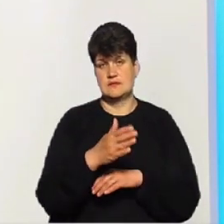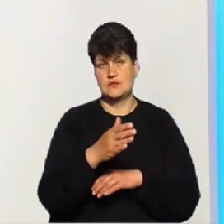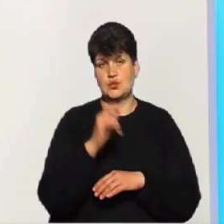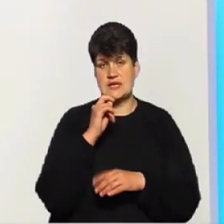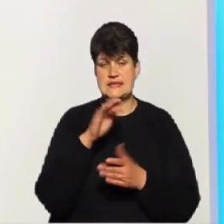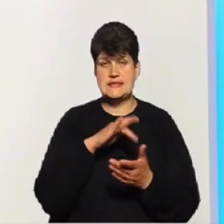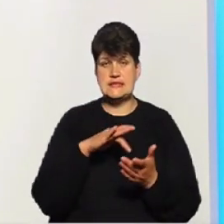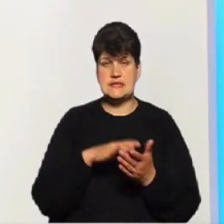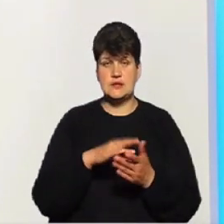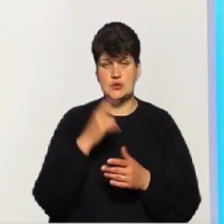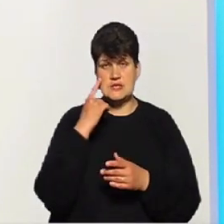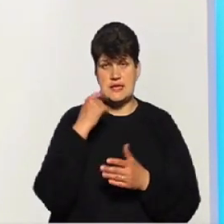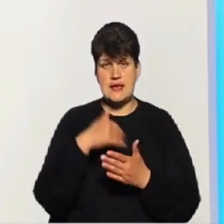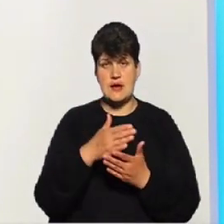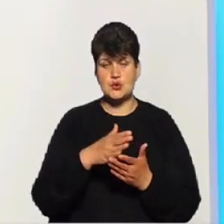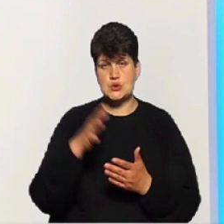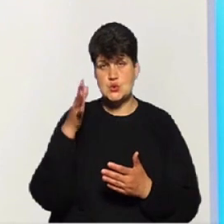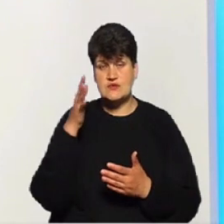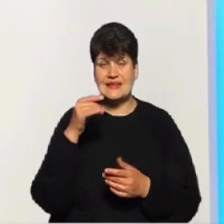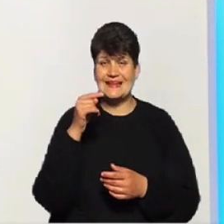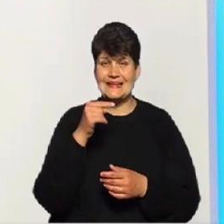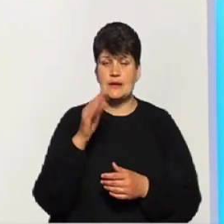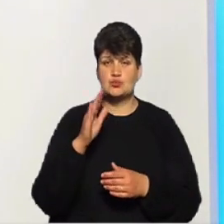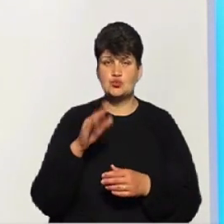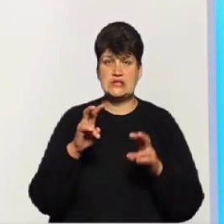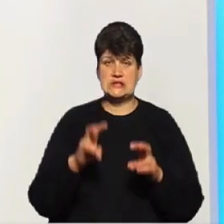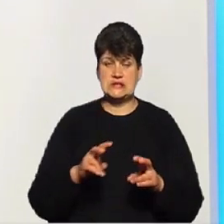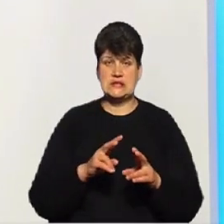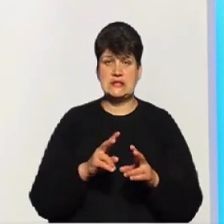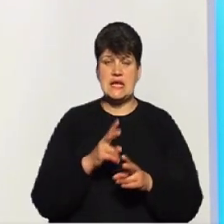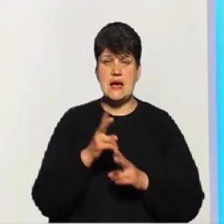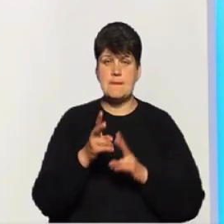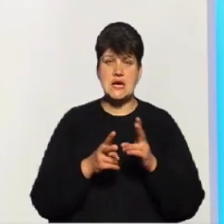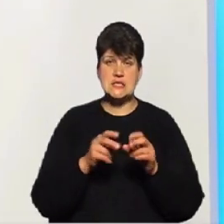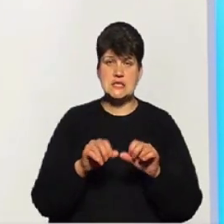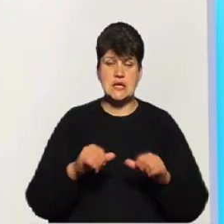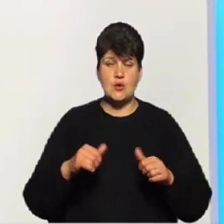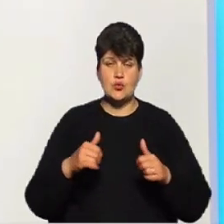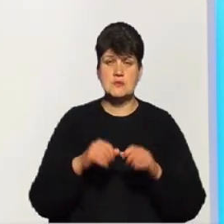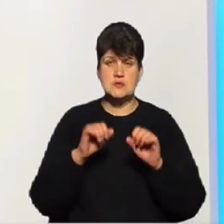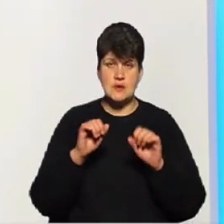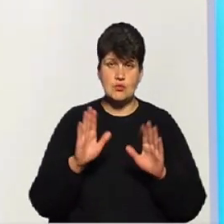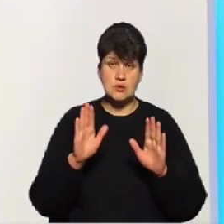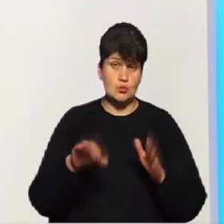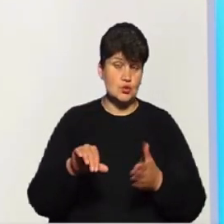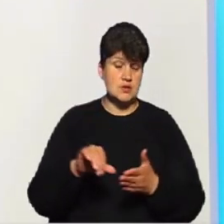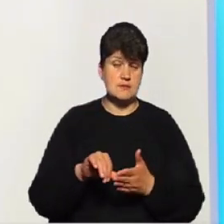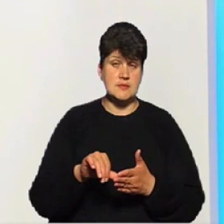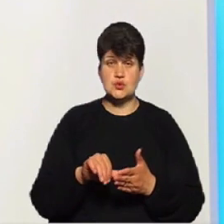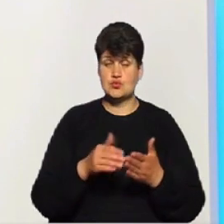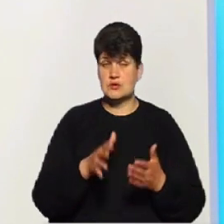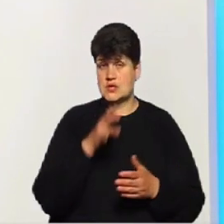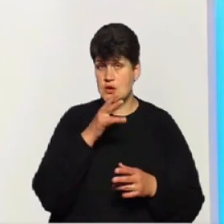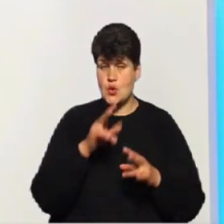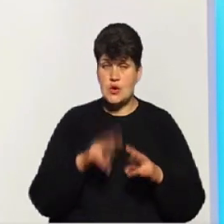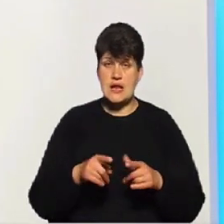центру оцінювання якості освіти. Там буде засідати апеляційна комісія, можна бути присутнім під час розгляду або